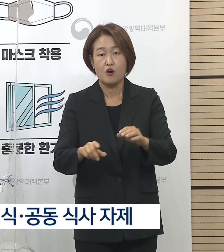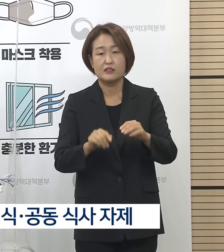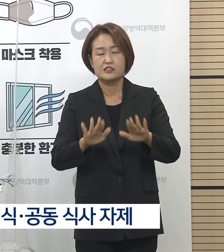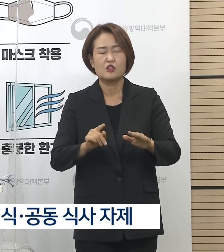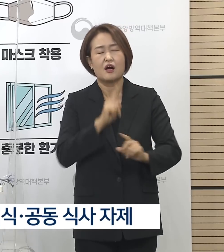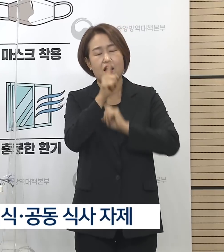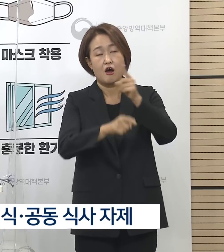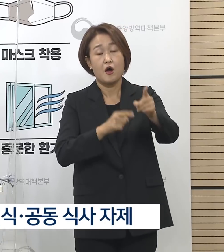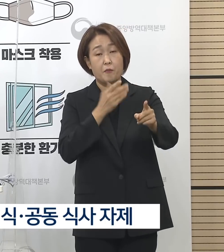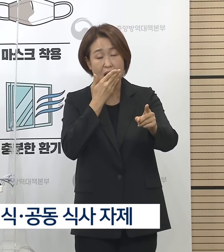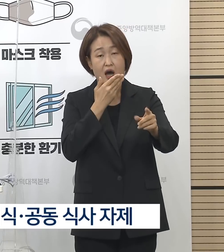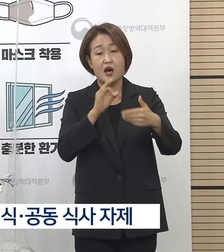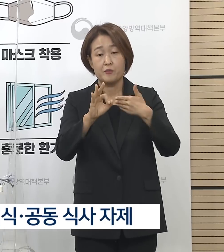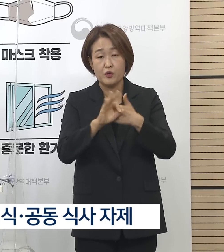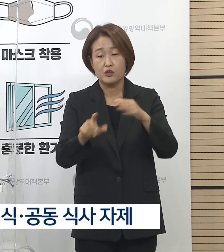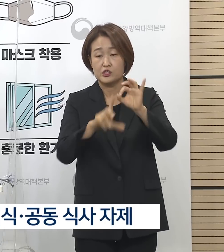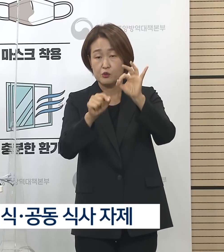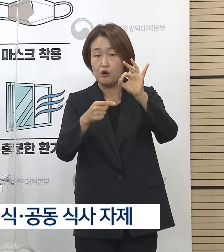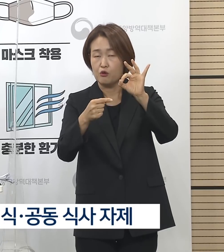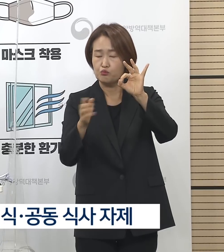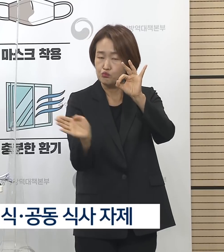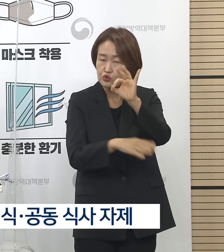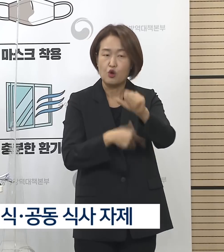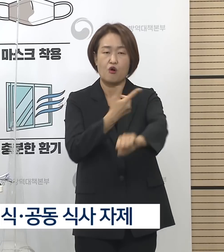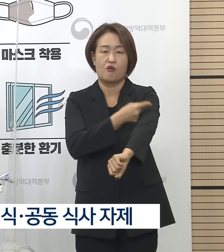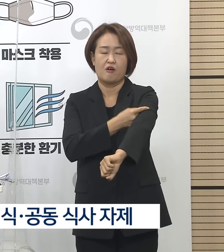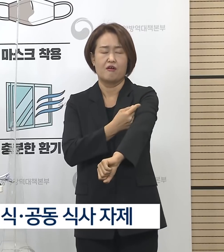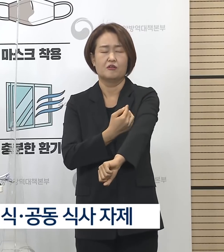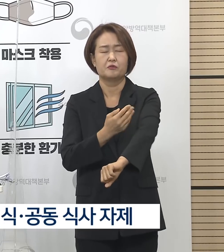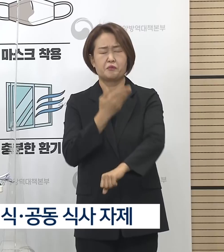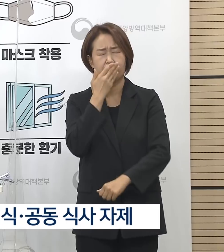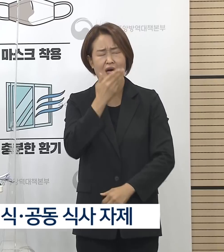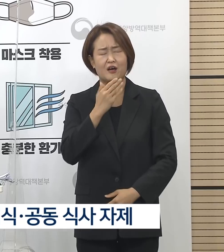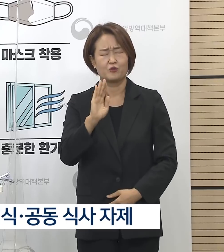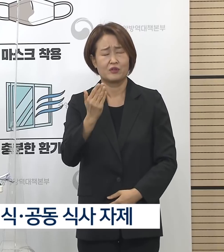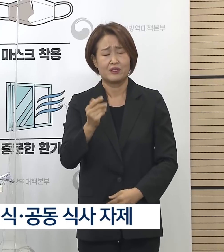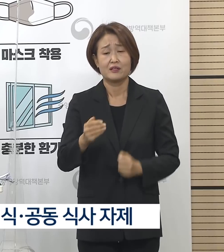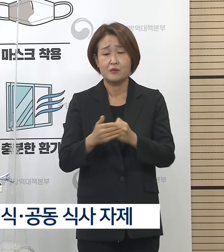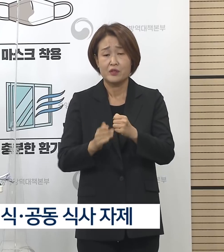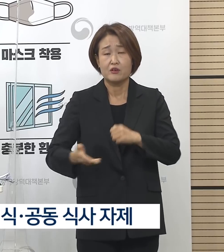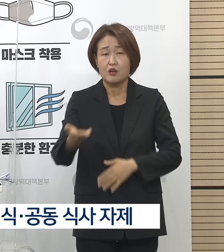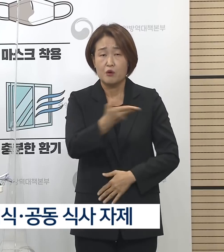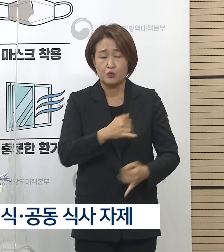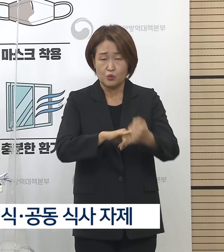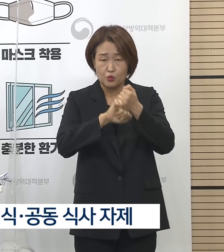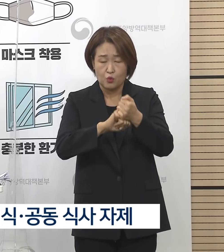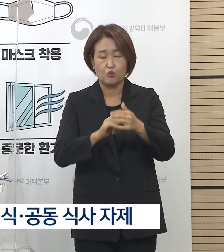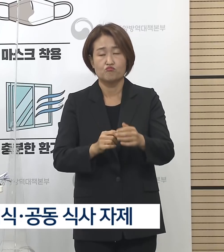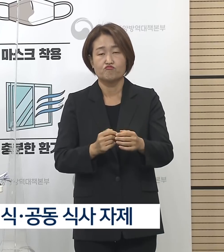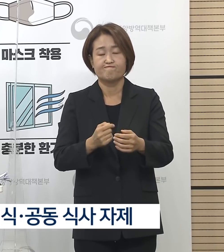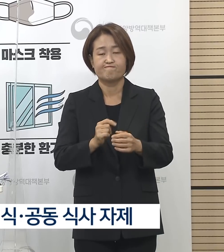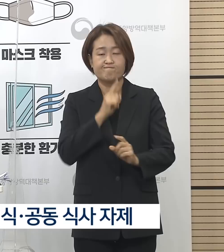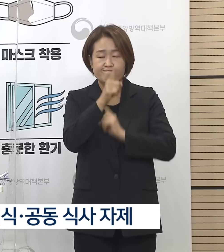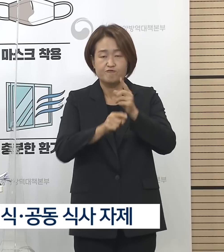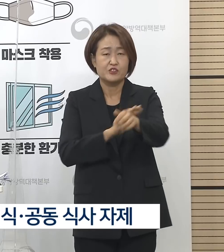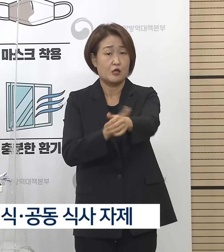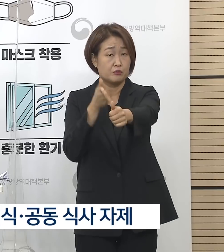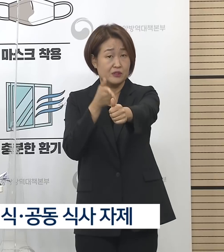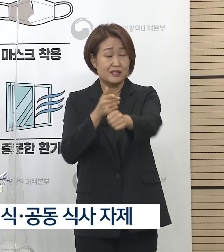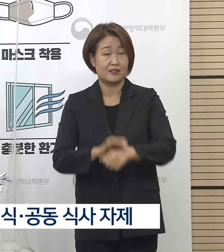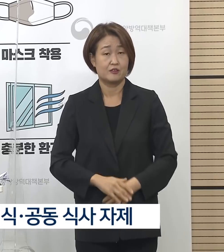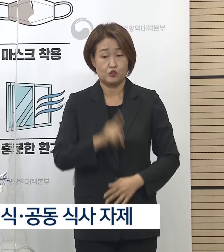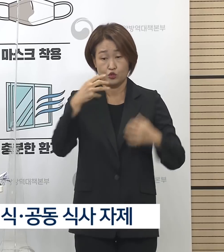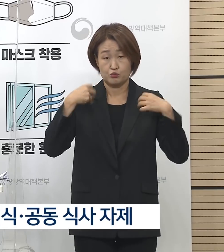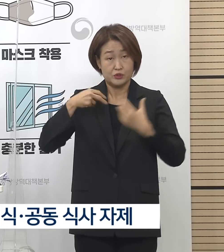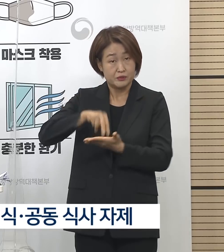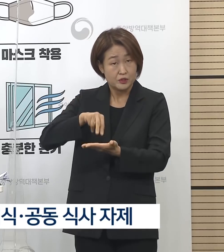접종을 시행하므로 가급적 예방접종에 참여해 주시기를 당부를 드립니다. 방역당국도 유행 확산을